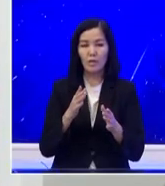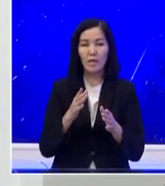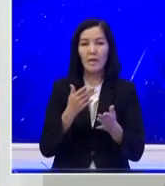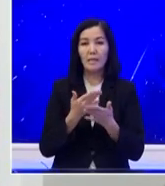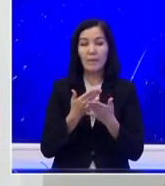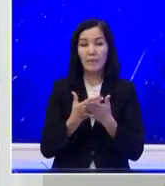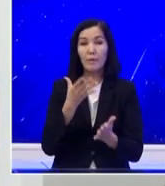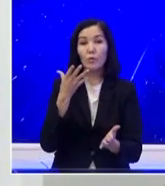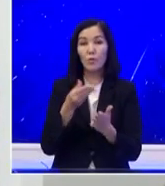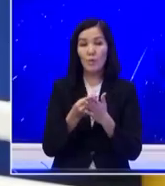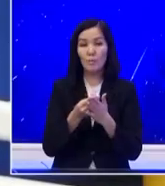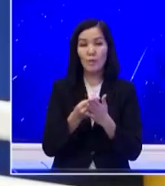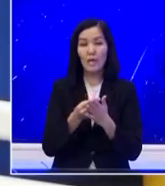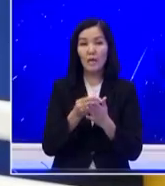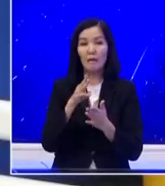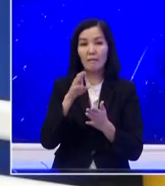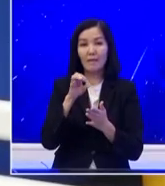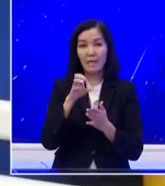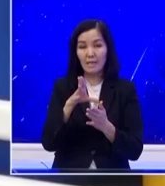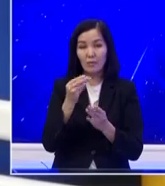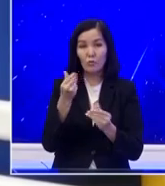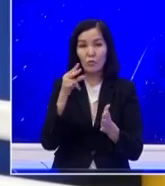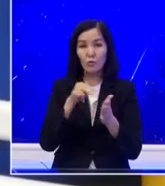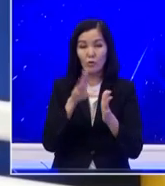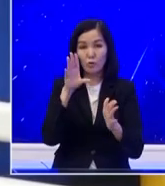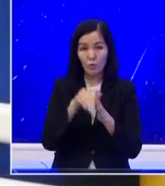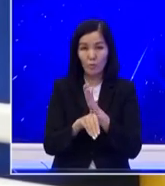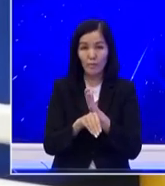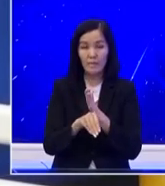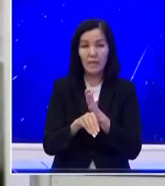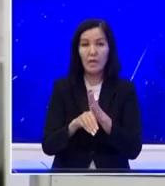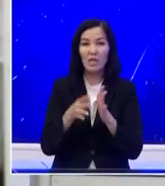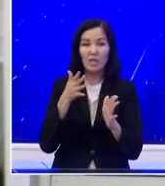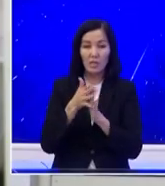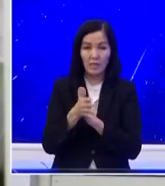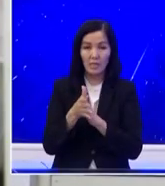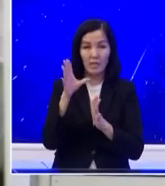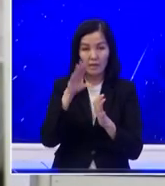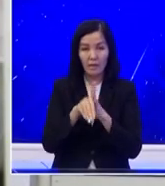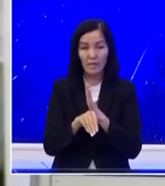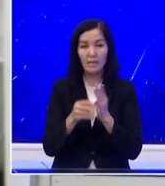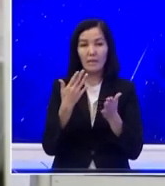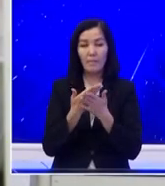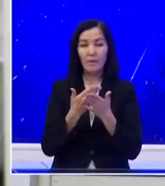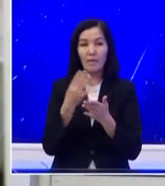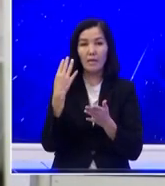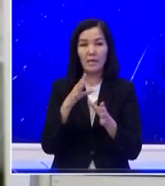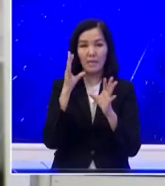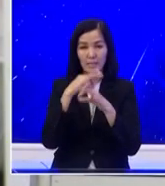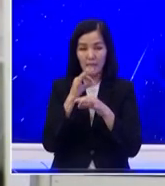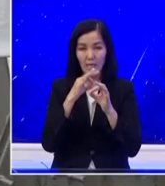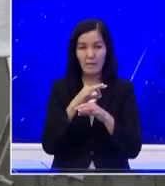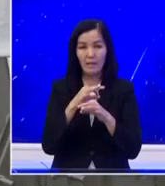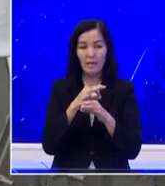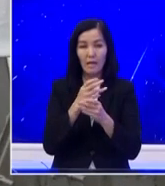ол төлемге тесттің өзі ғана емес, бұл қызметті жүргізуге қажетті материалдар шығында кіреді. Яғни онда 40-қа тарта зертханалық бұйым